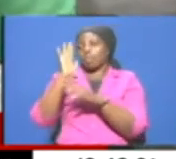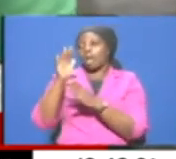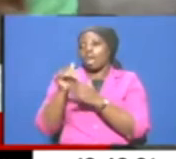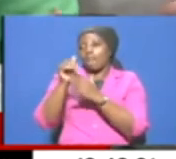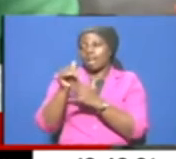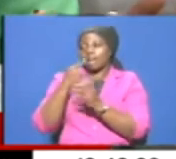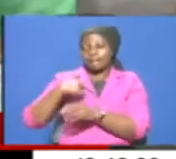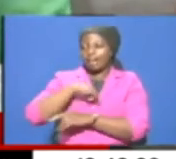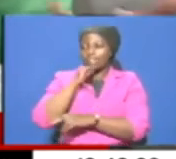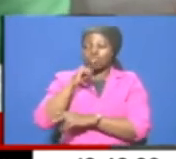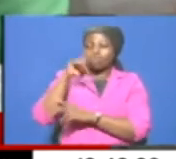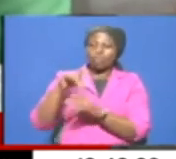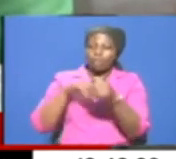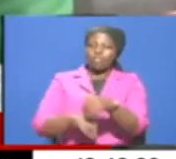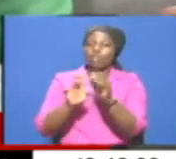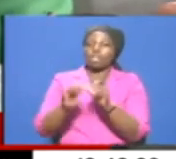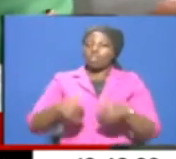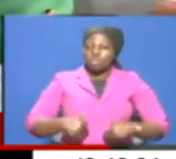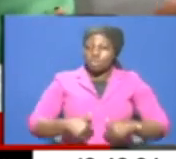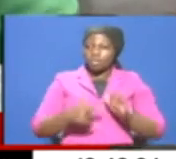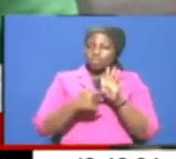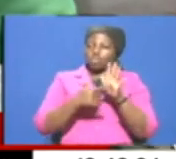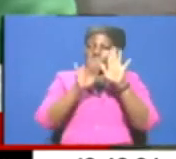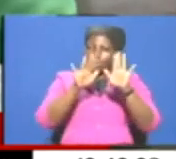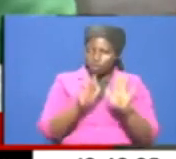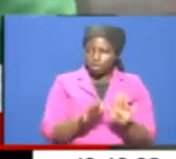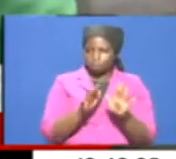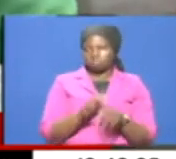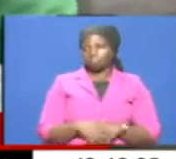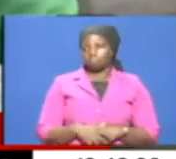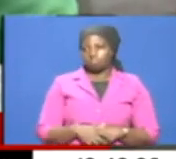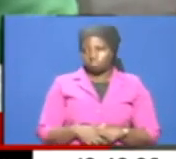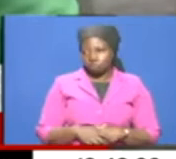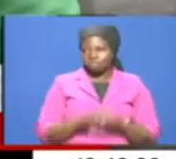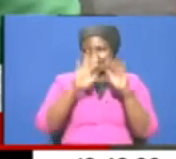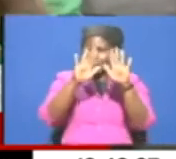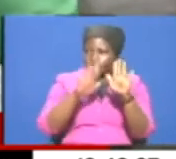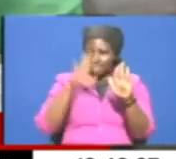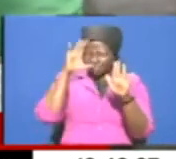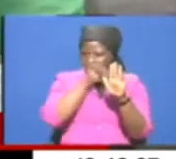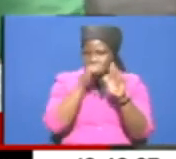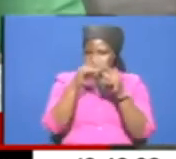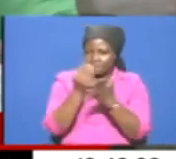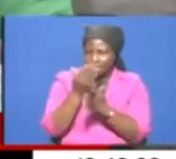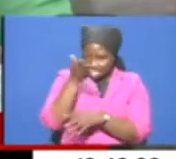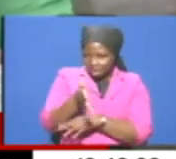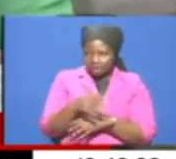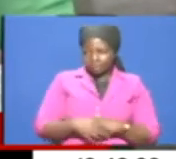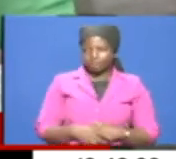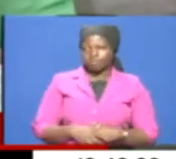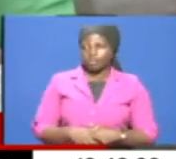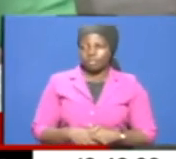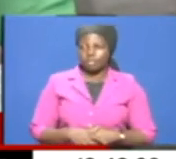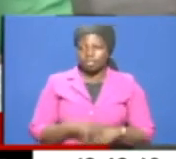na tuwaonyeshe umuhimu. Umuhimu ndio imekosa. Pesa ziko. is a one time touch. Na ukijiuliza, tuko na